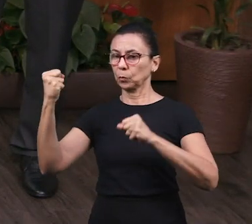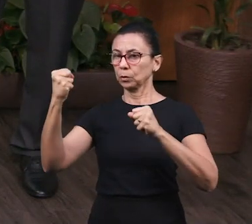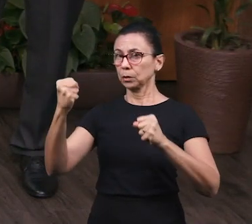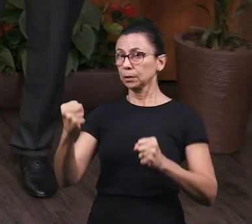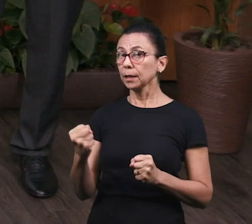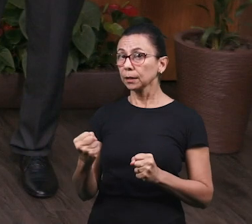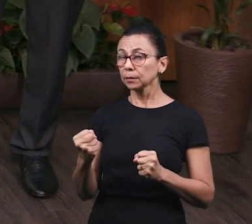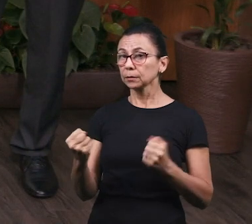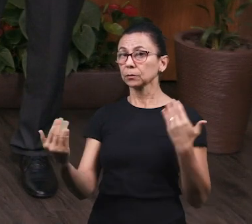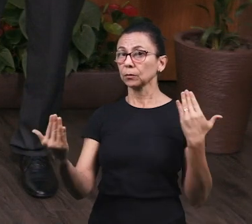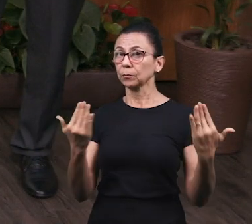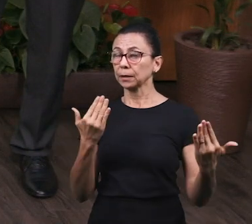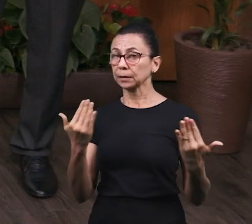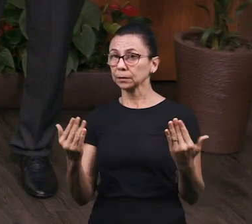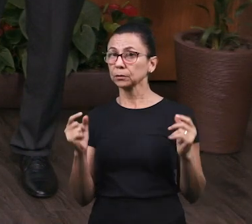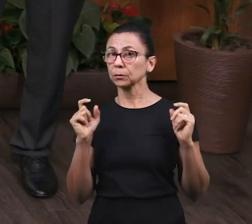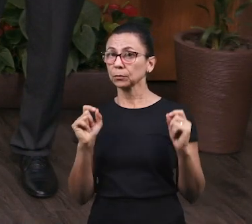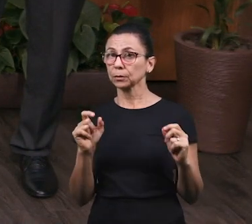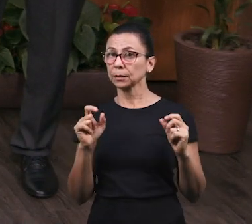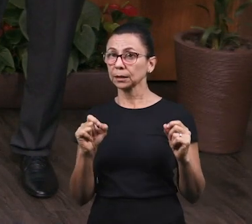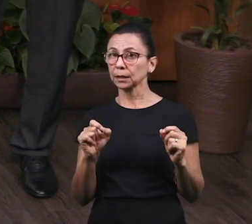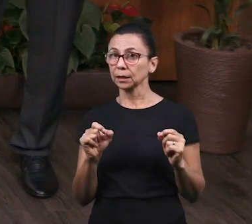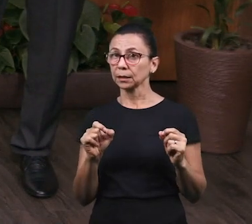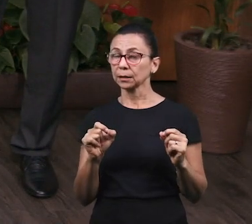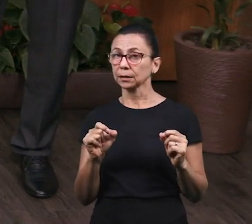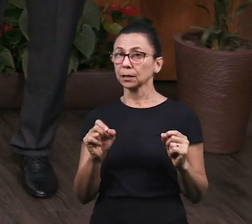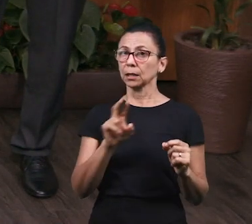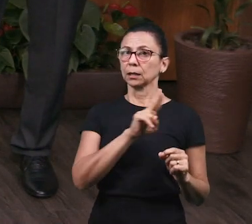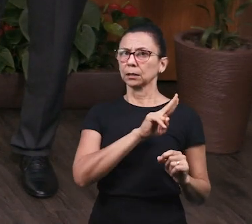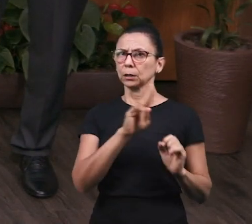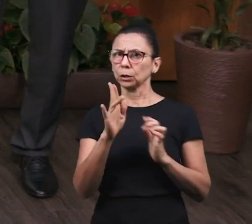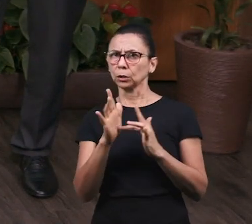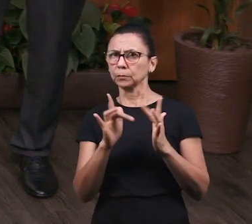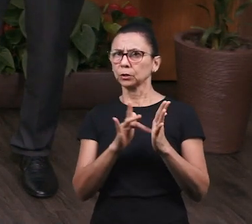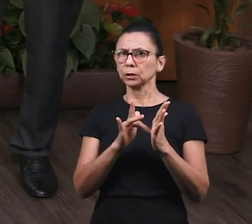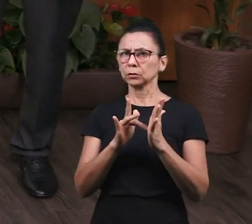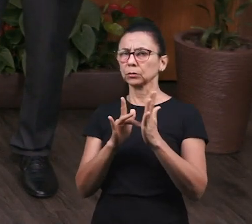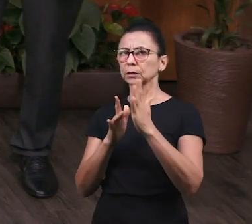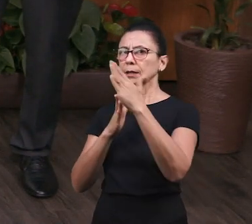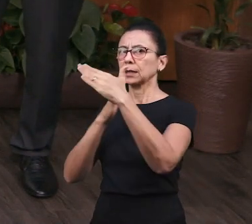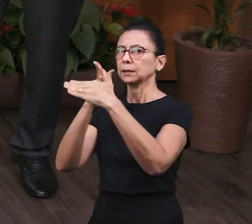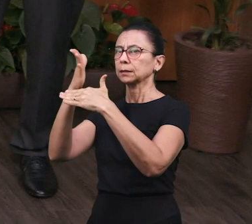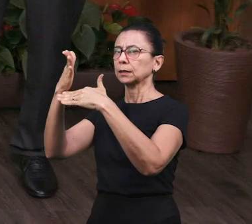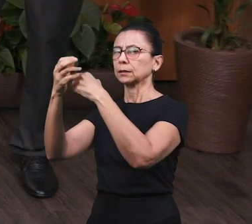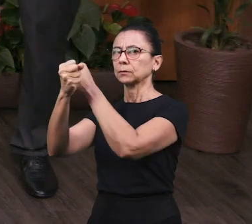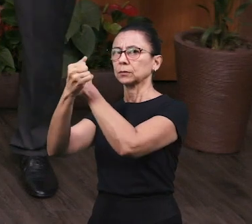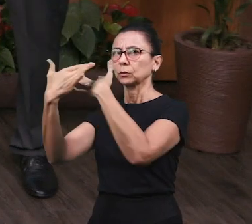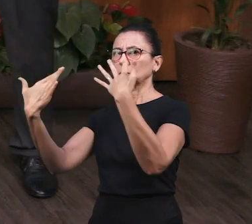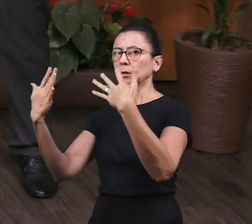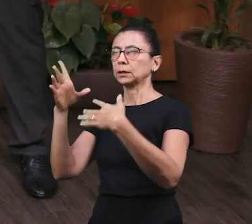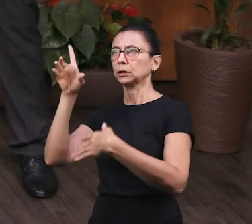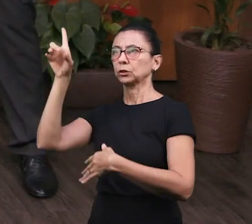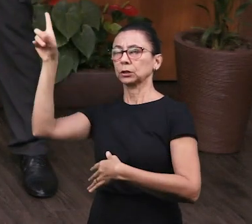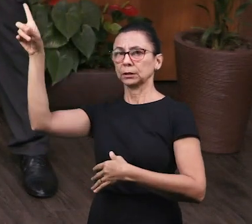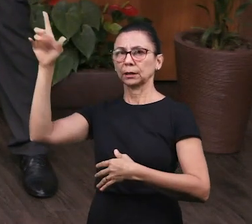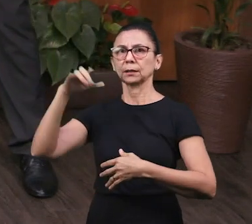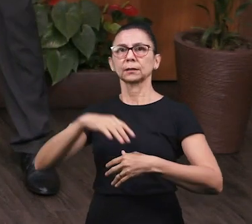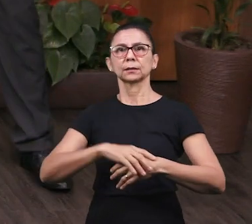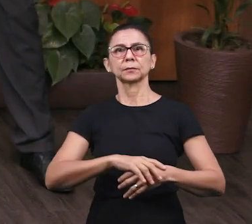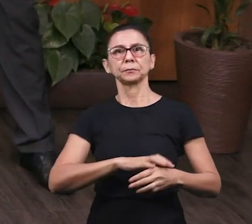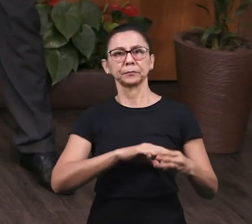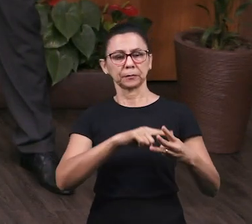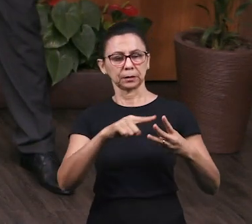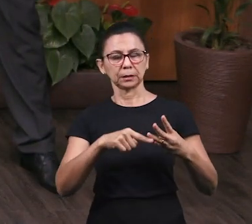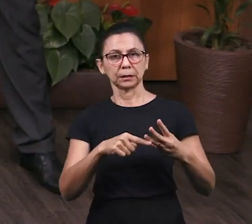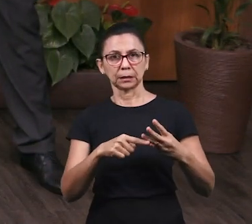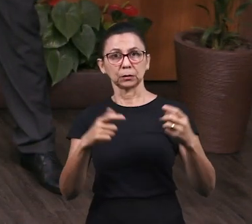que seulement par le Seigneur Jésus, l'homme, il peut avoir accès à la gloire de Dieu. Et ces trois jeux de rideaux que